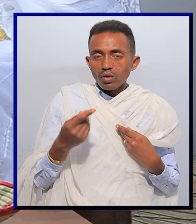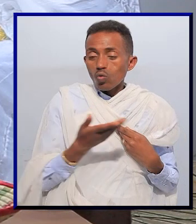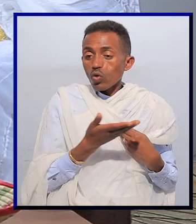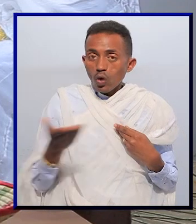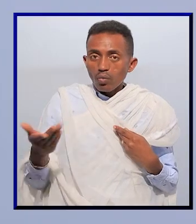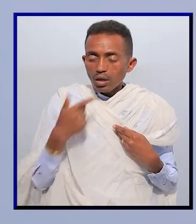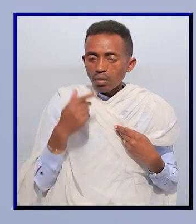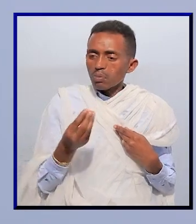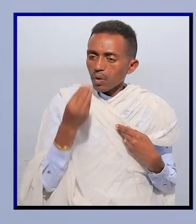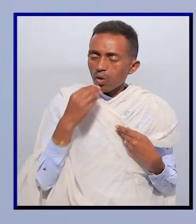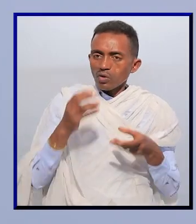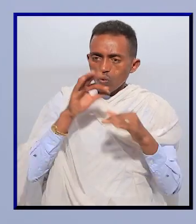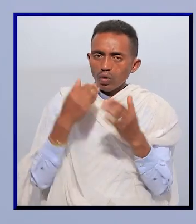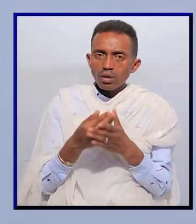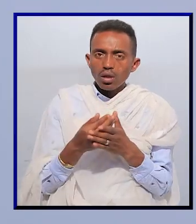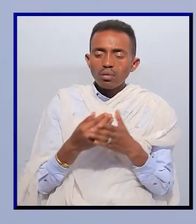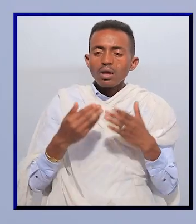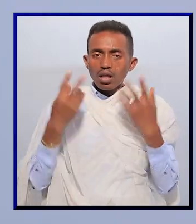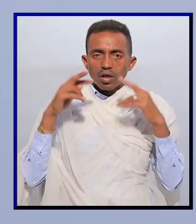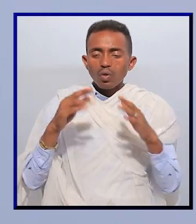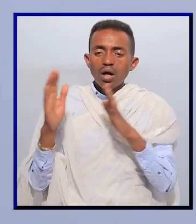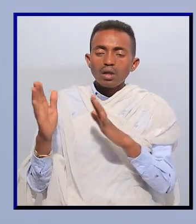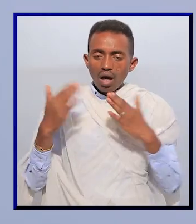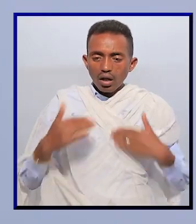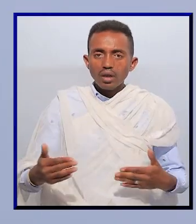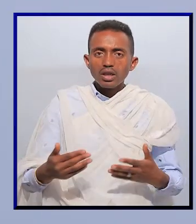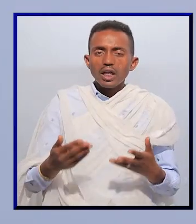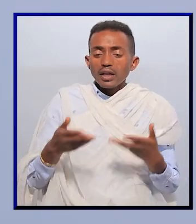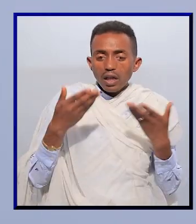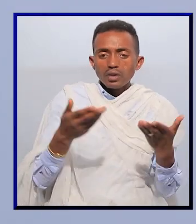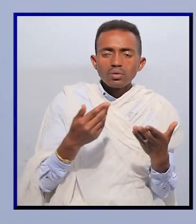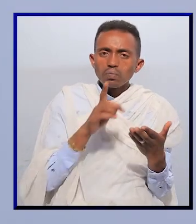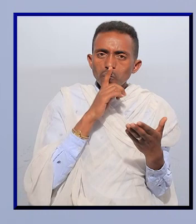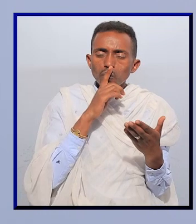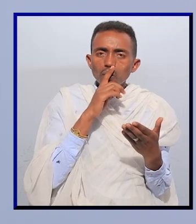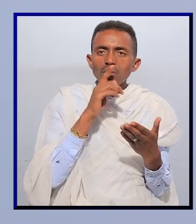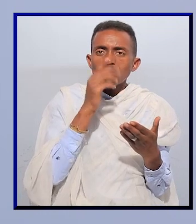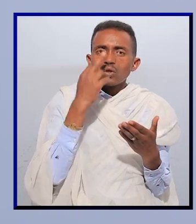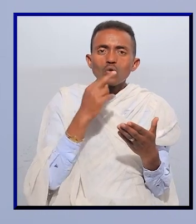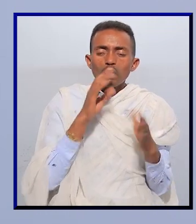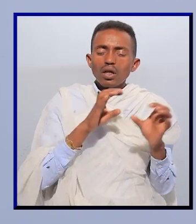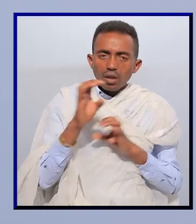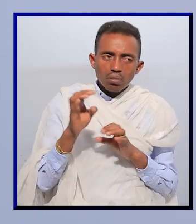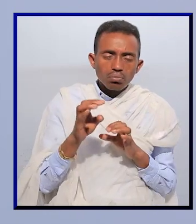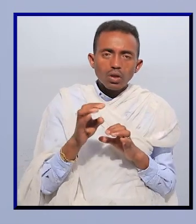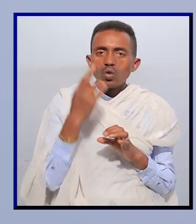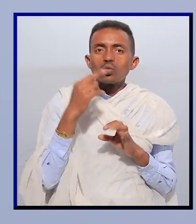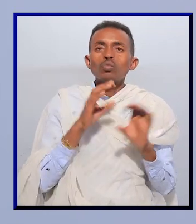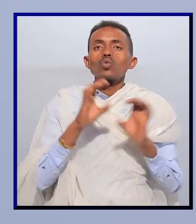ብቻዬን መሰነበትበት ቦታ አዘጋጁልኝ ብትላቸው ጉዳዩ ነው የምትበላው የምትጠጣው የሚመለከተው አካል ያዘጋጅላት እዛ ላይ